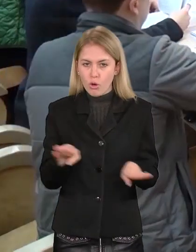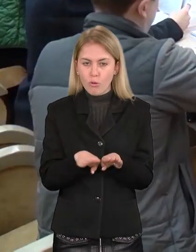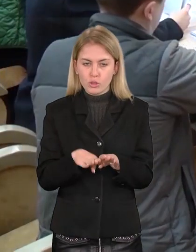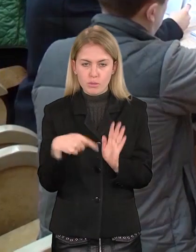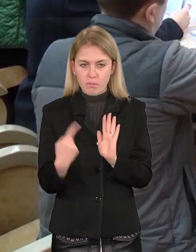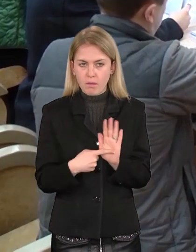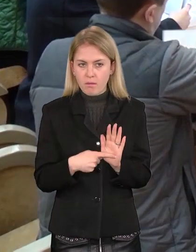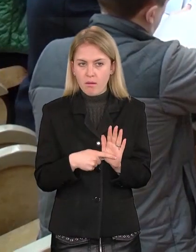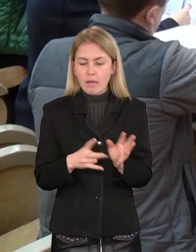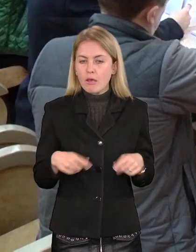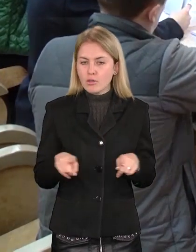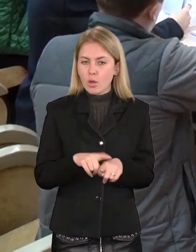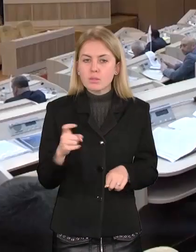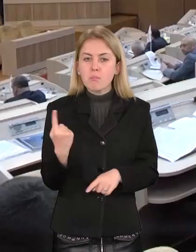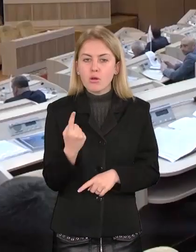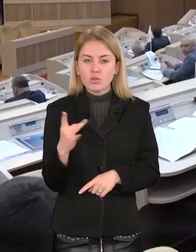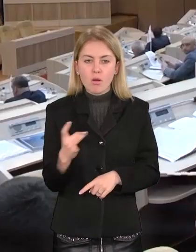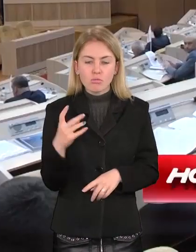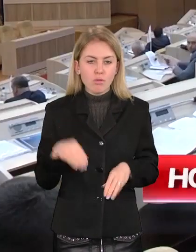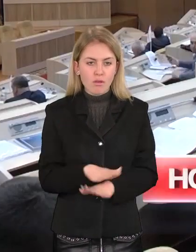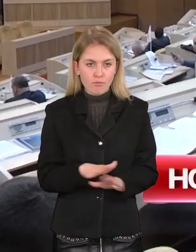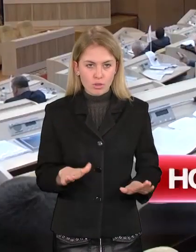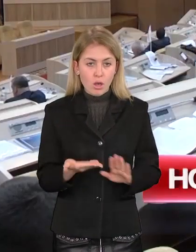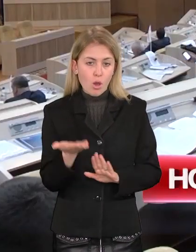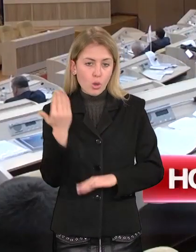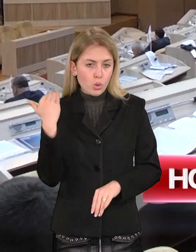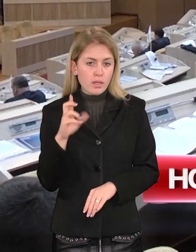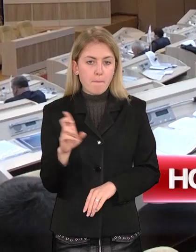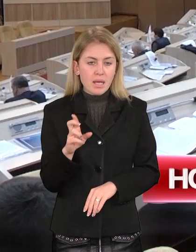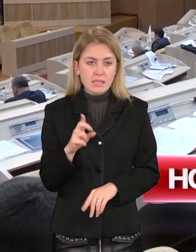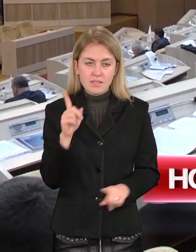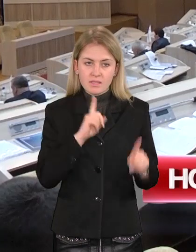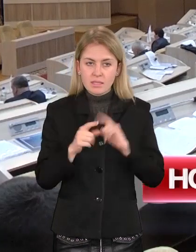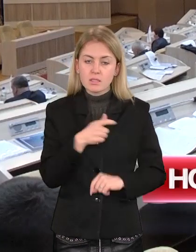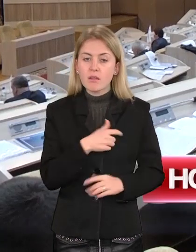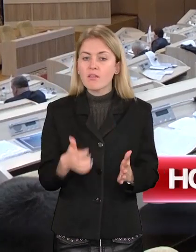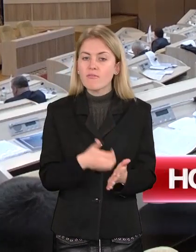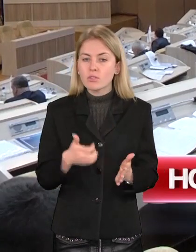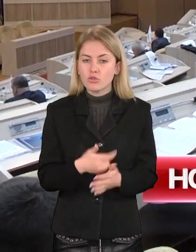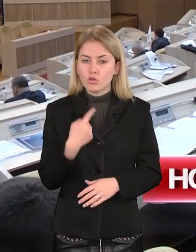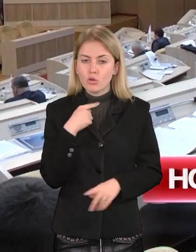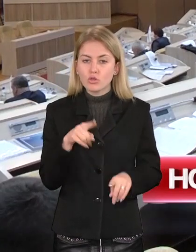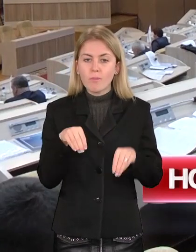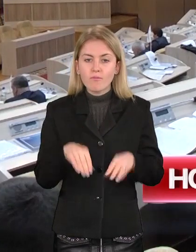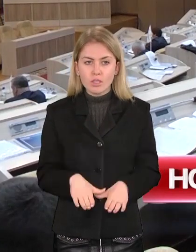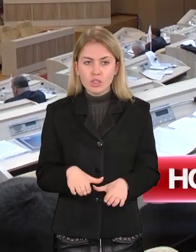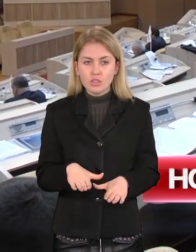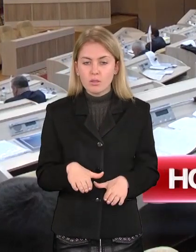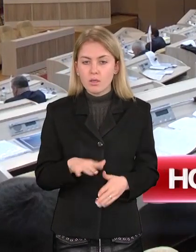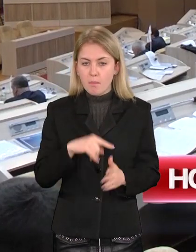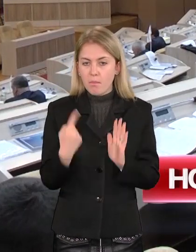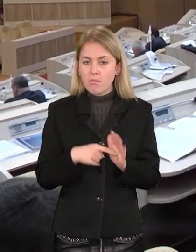разу також не вирішили. Тоді на березневій сесії депутатам не вистачило голосів, аби вирішити питання подовження